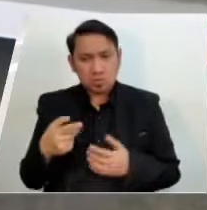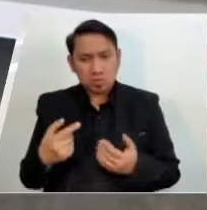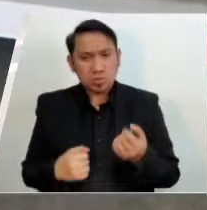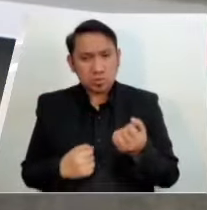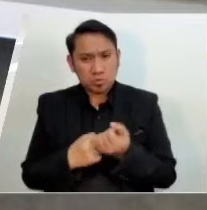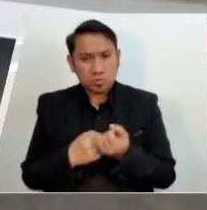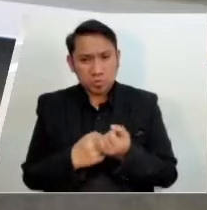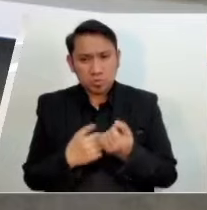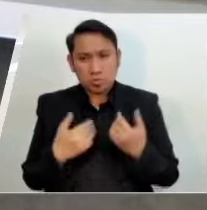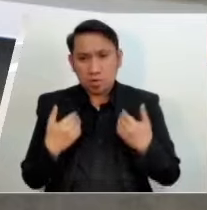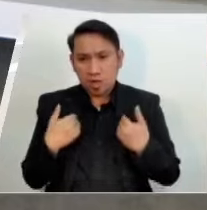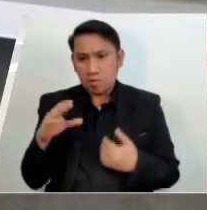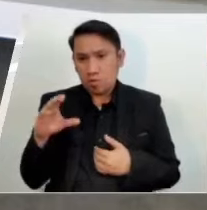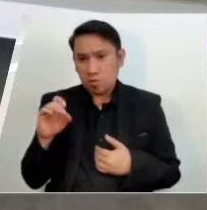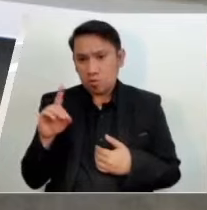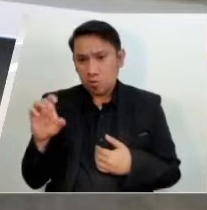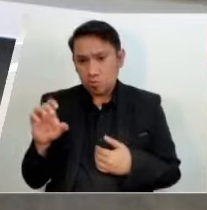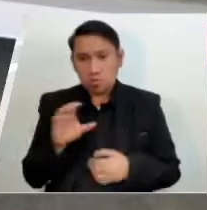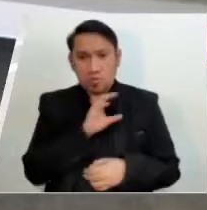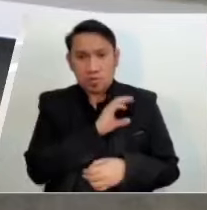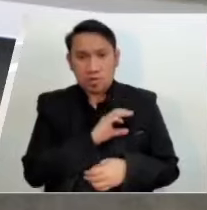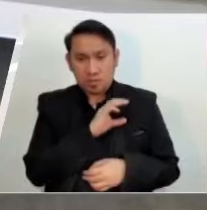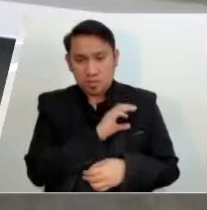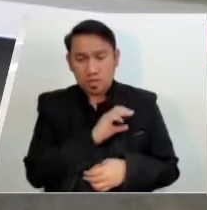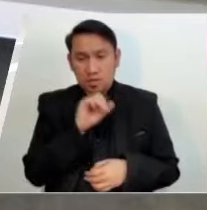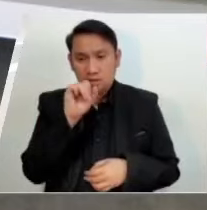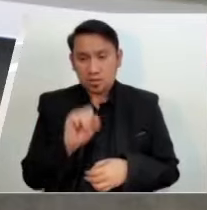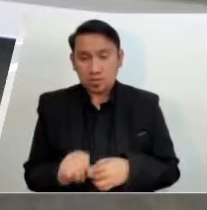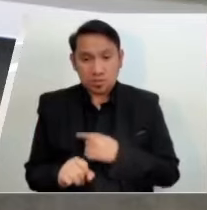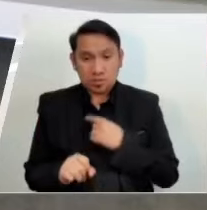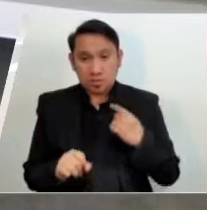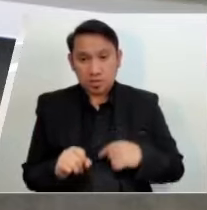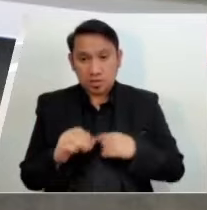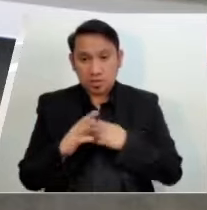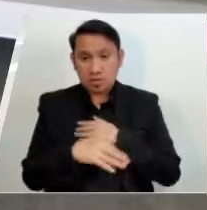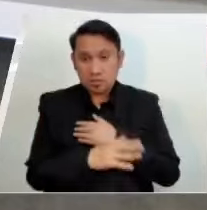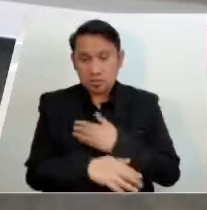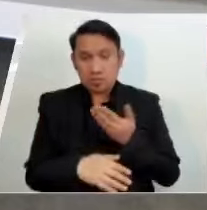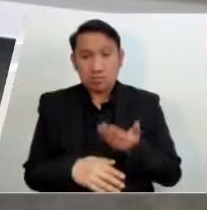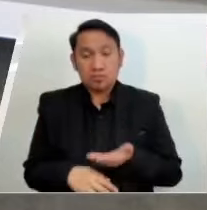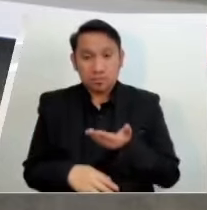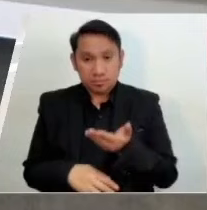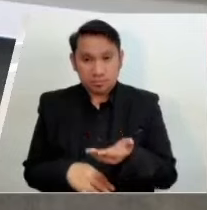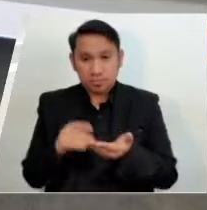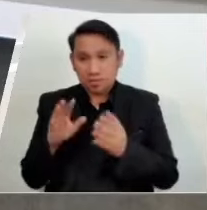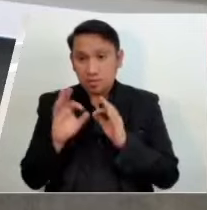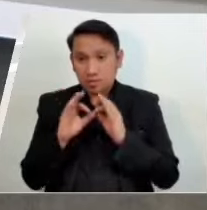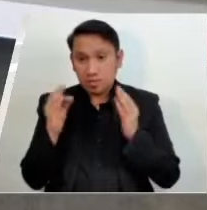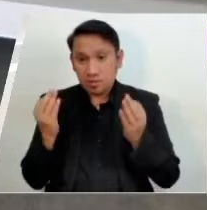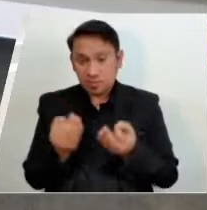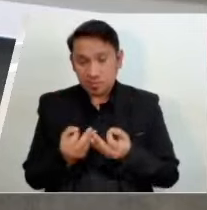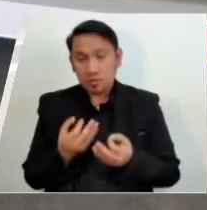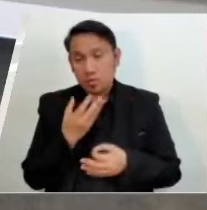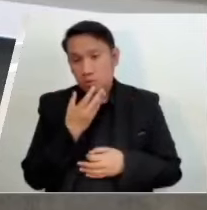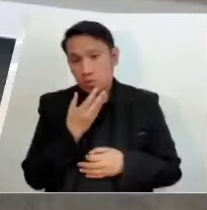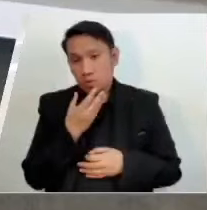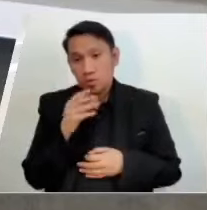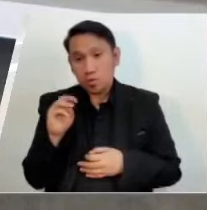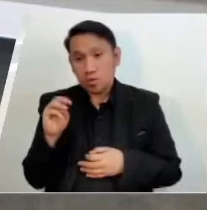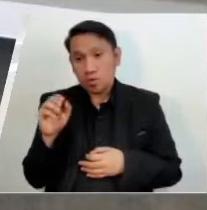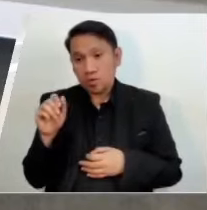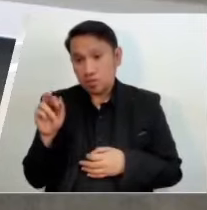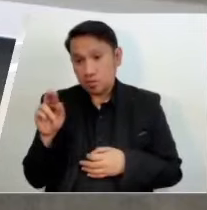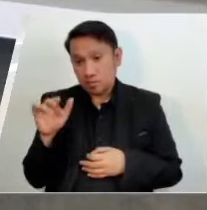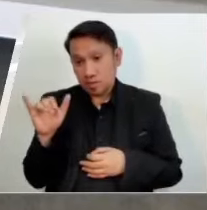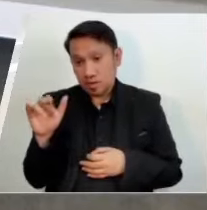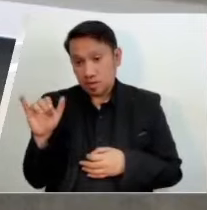of Conduct sa South China Sea. Nagpadala naman ng liham sa kanya ang pamilya ng kababayan natin si Mary Jane Veloso